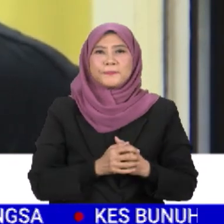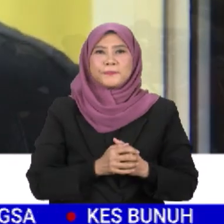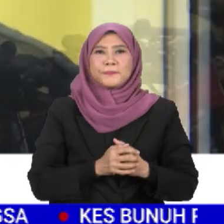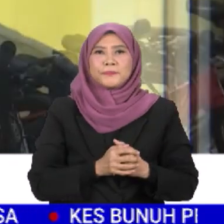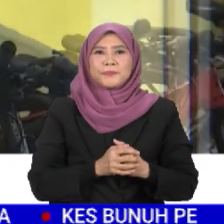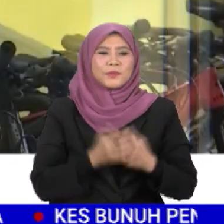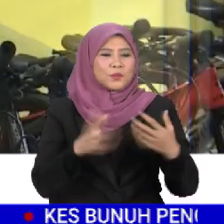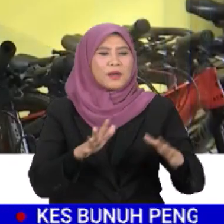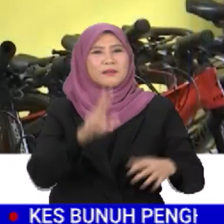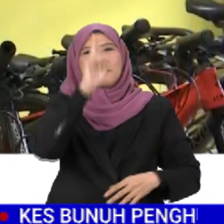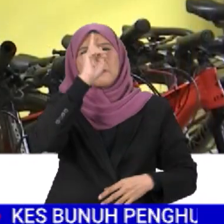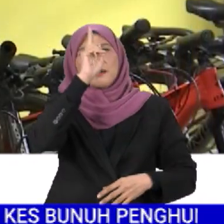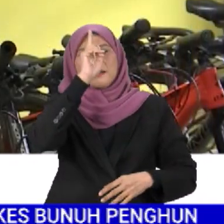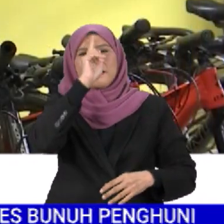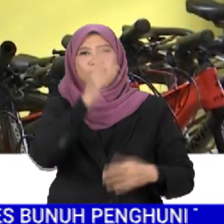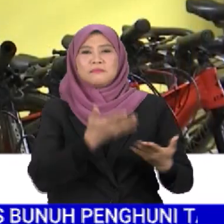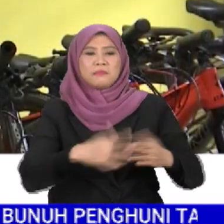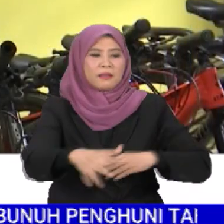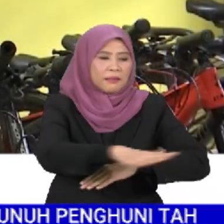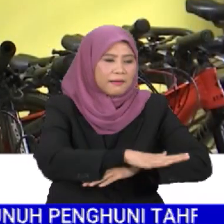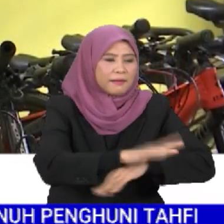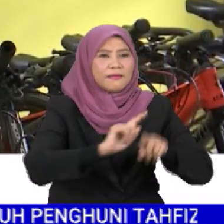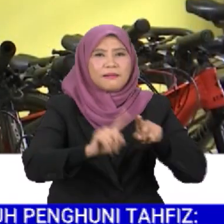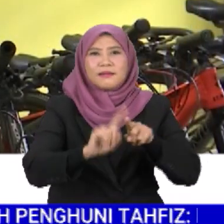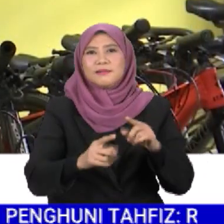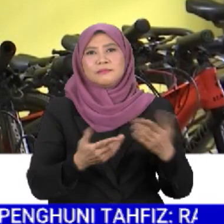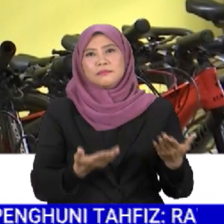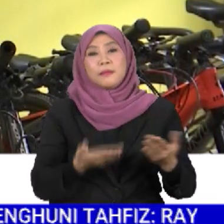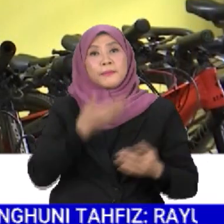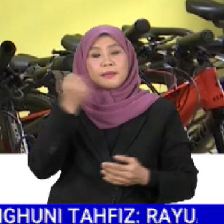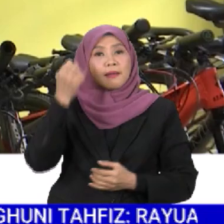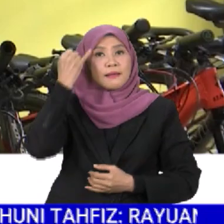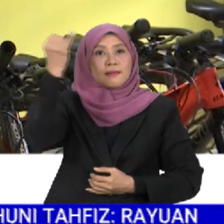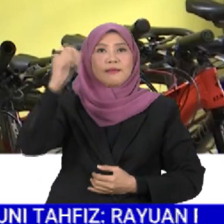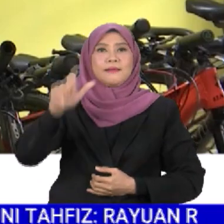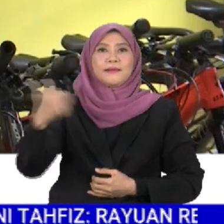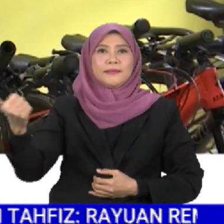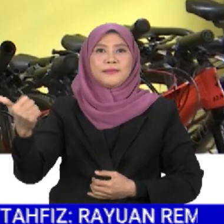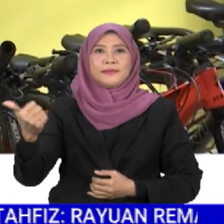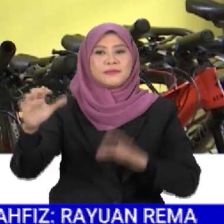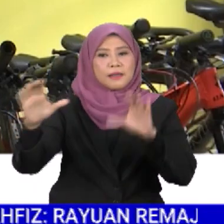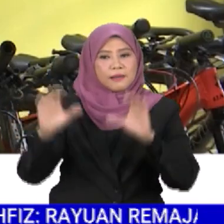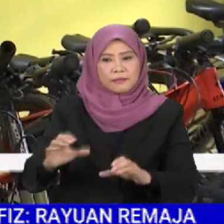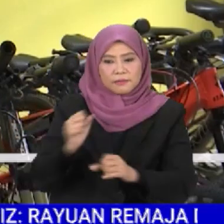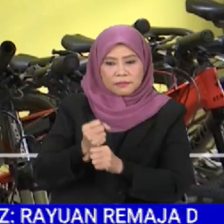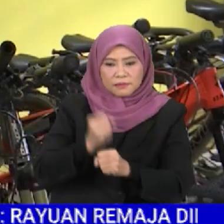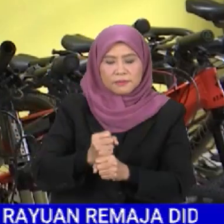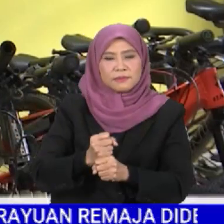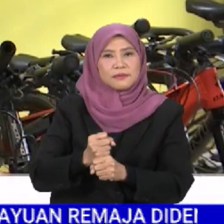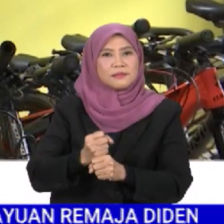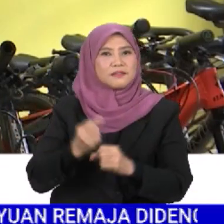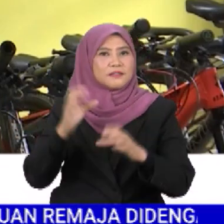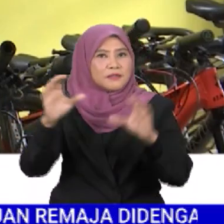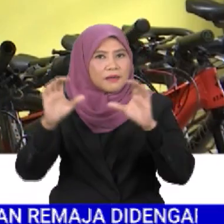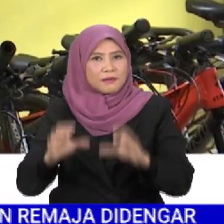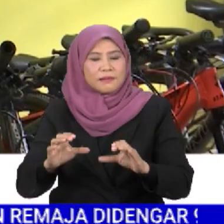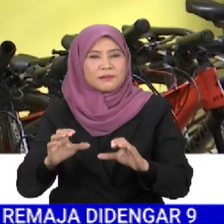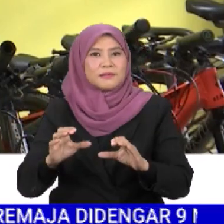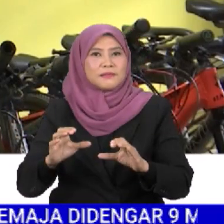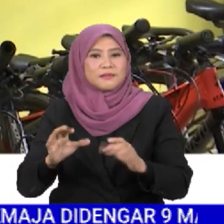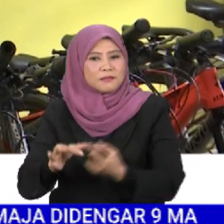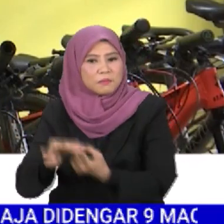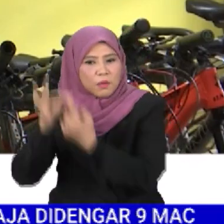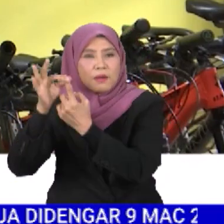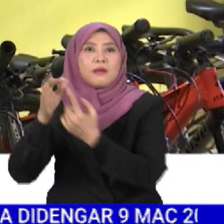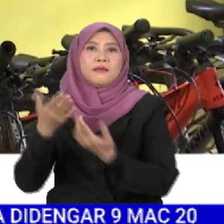yang telah ada. Idea bernas, cara pengurusan berbeza dan cara bekerja yang agak unik. Itu yang